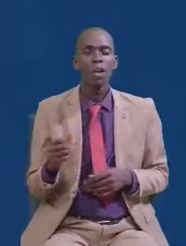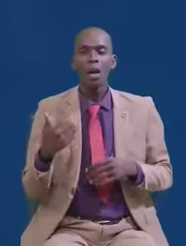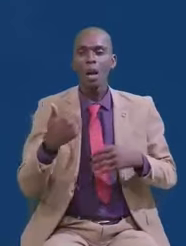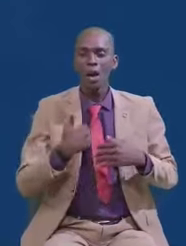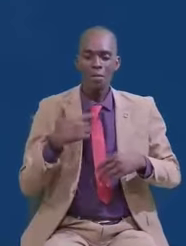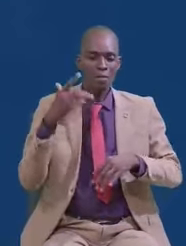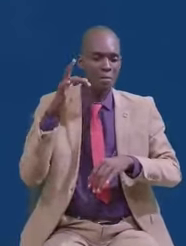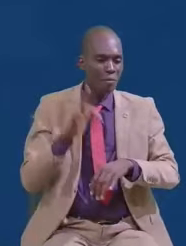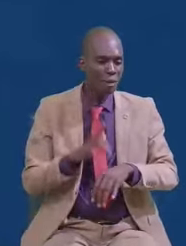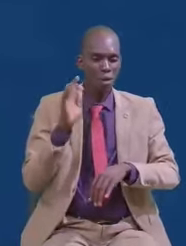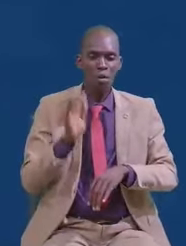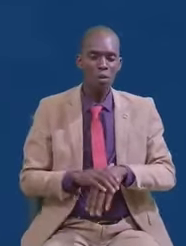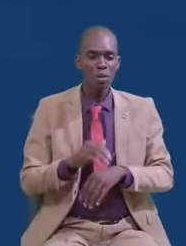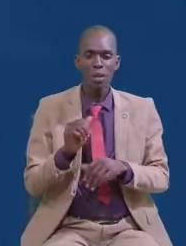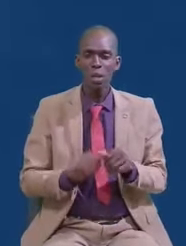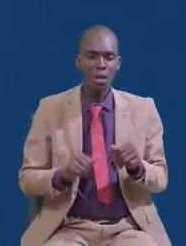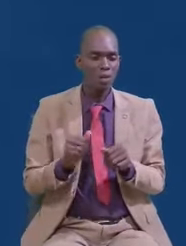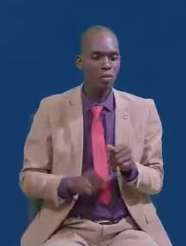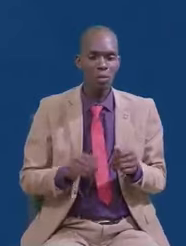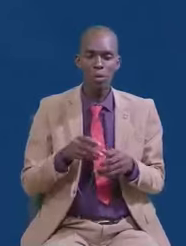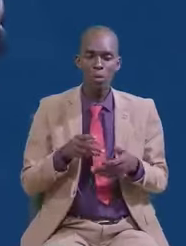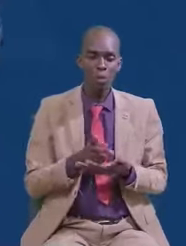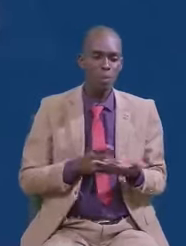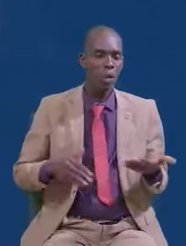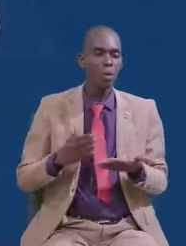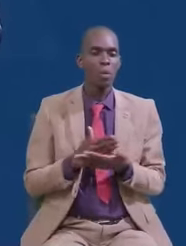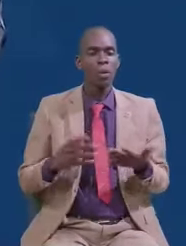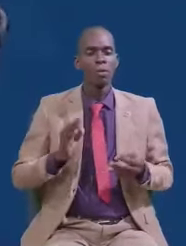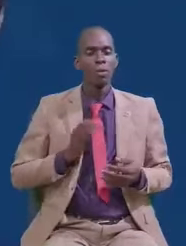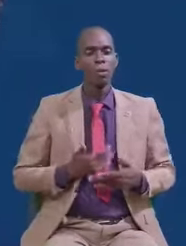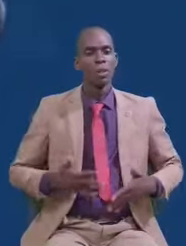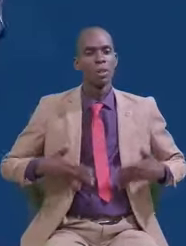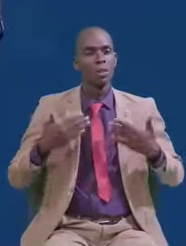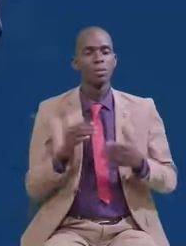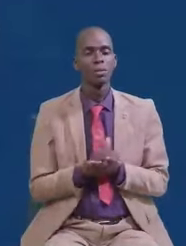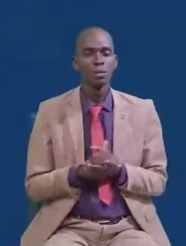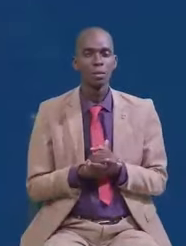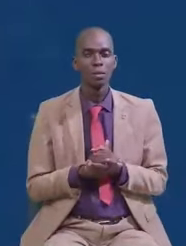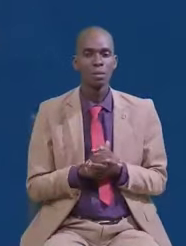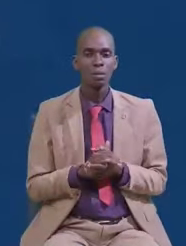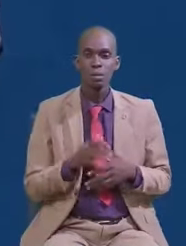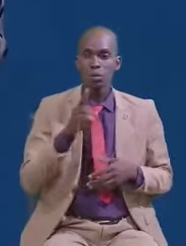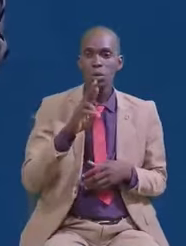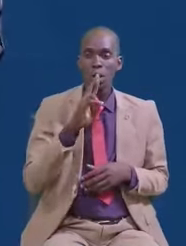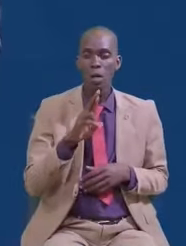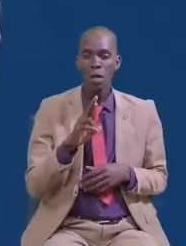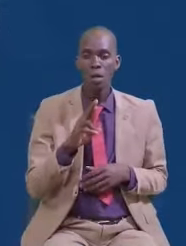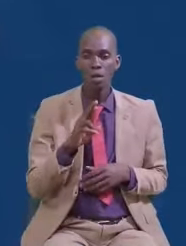ont l'impact sur chaque aspect de notre vie. Vous avez un esprit?